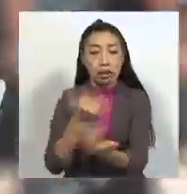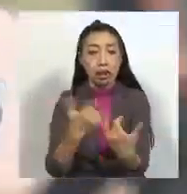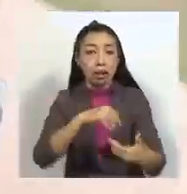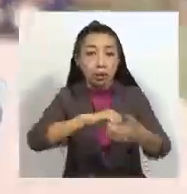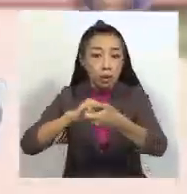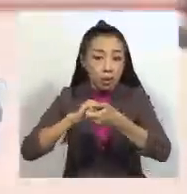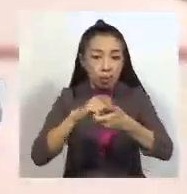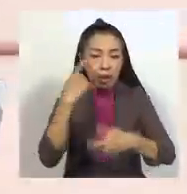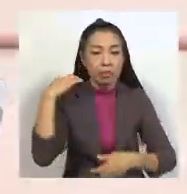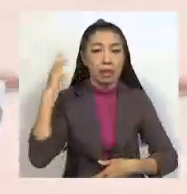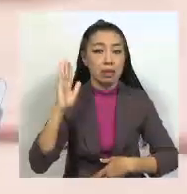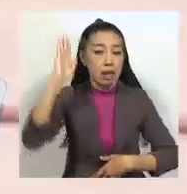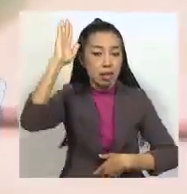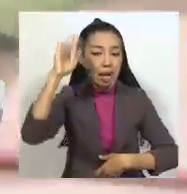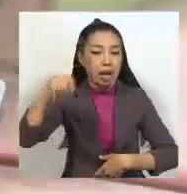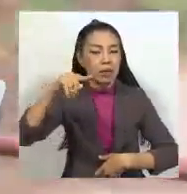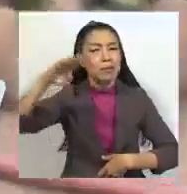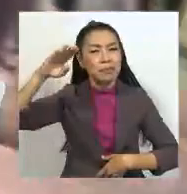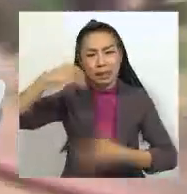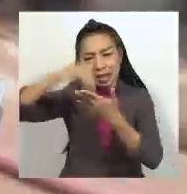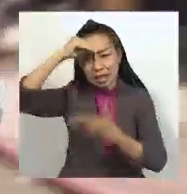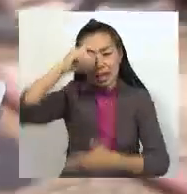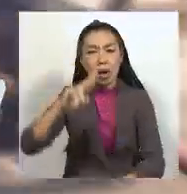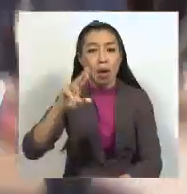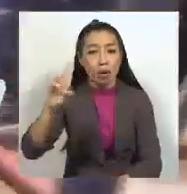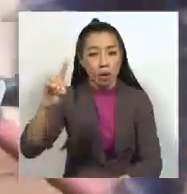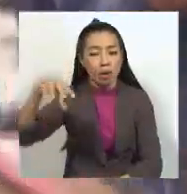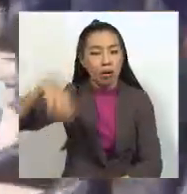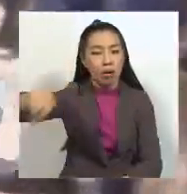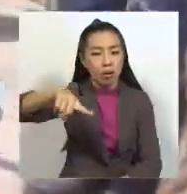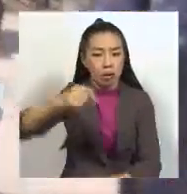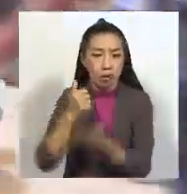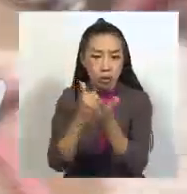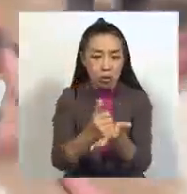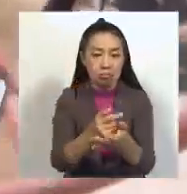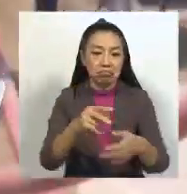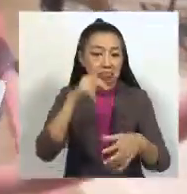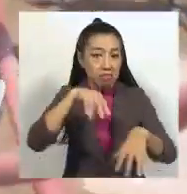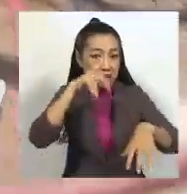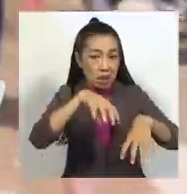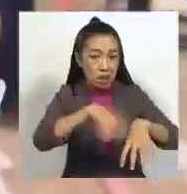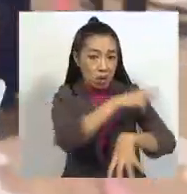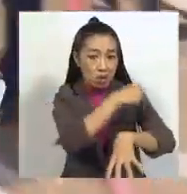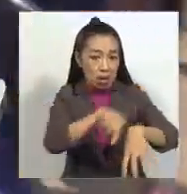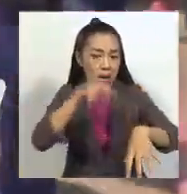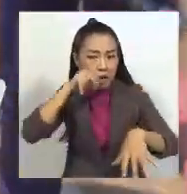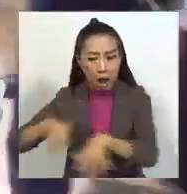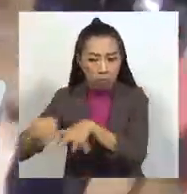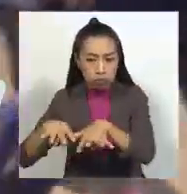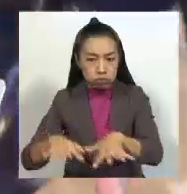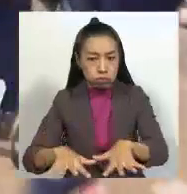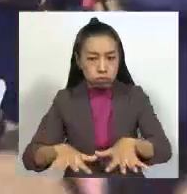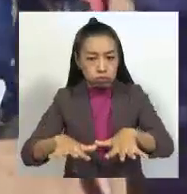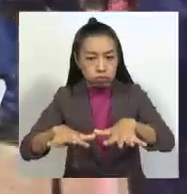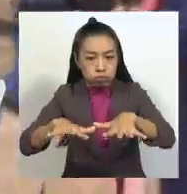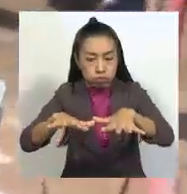ากจิตอาสาซึ่งเป็นรอดอด้วยนะครับที่นี่ต้องบอกว่าน้ำจากลำเซบกนั้นไหลท่วมค่อนข้างมากแล้วก็ระดับ